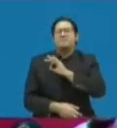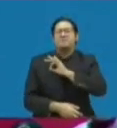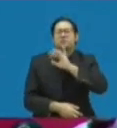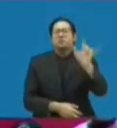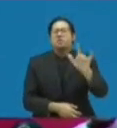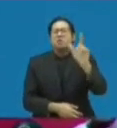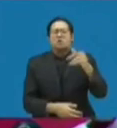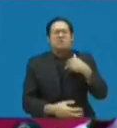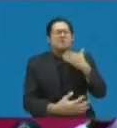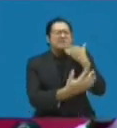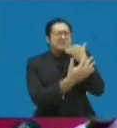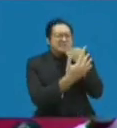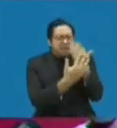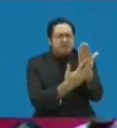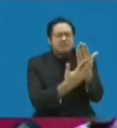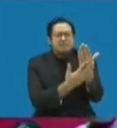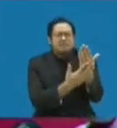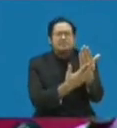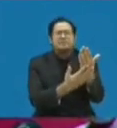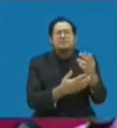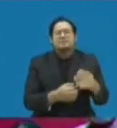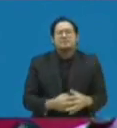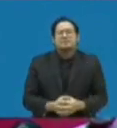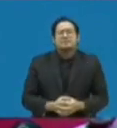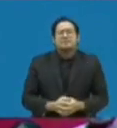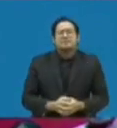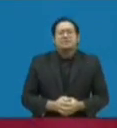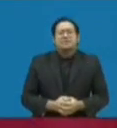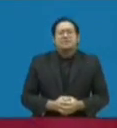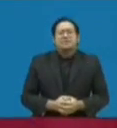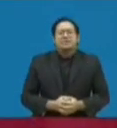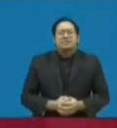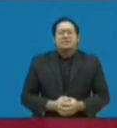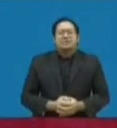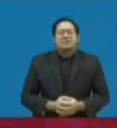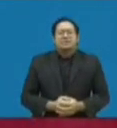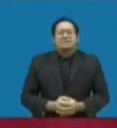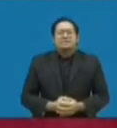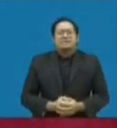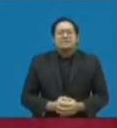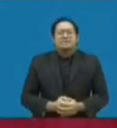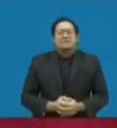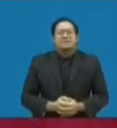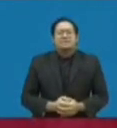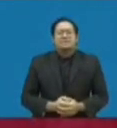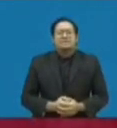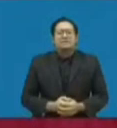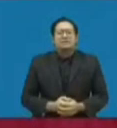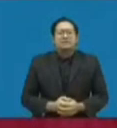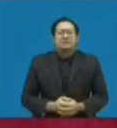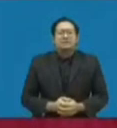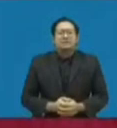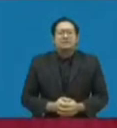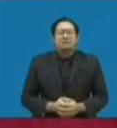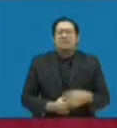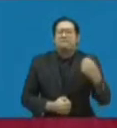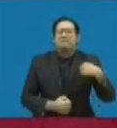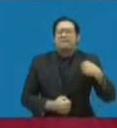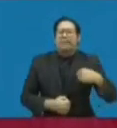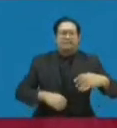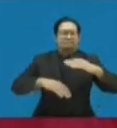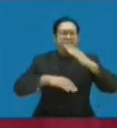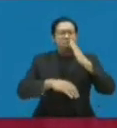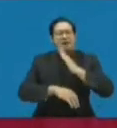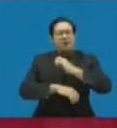Joko Widodo yang kita cintai dan kita banggakan Hai terima kasih Bapak Menteri Pemuda dan